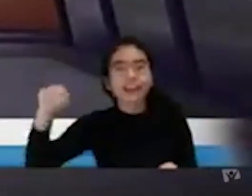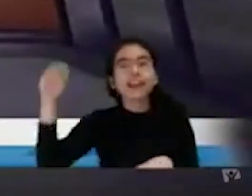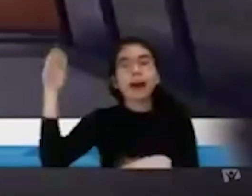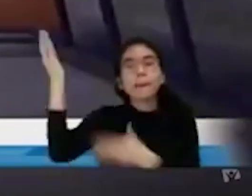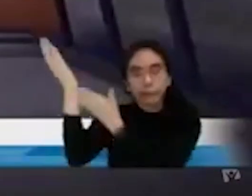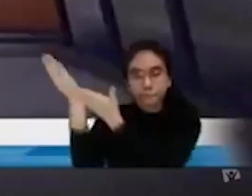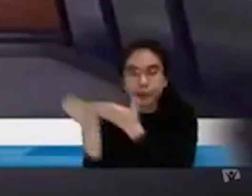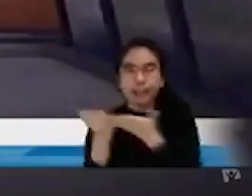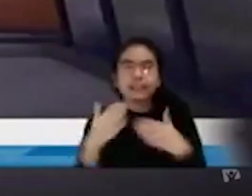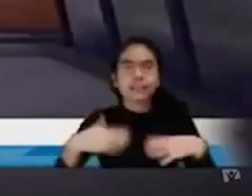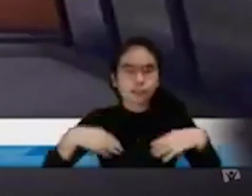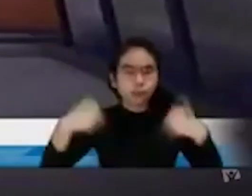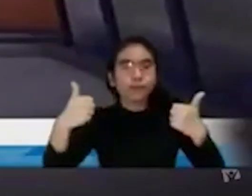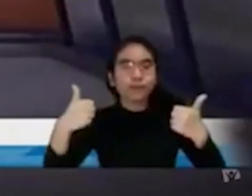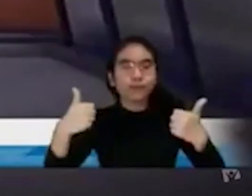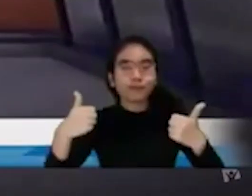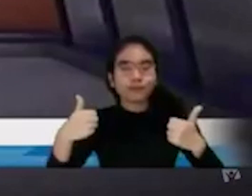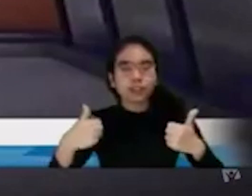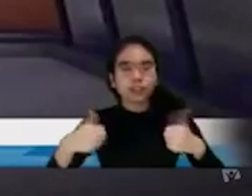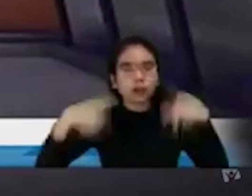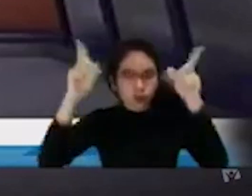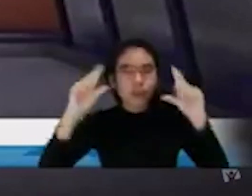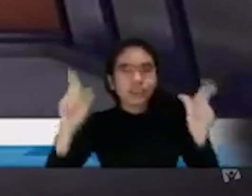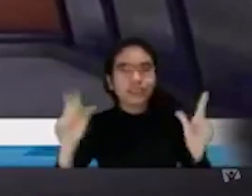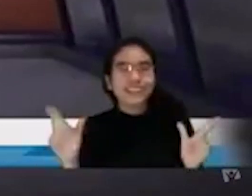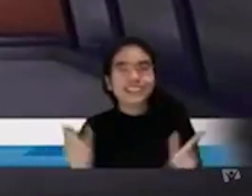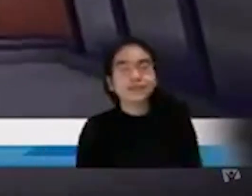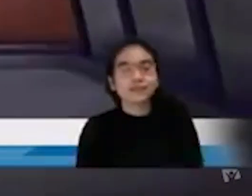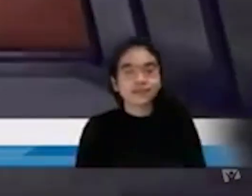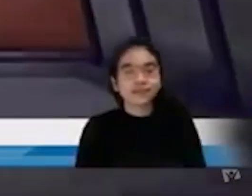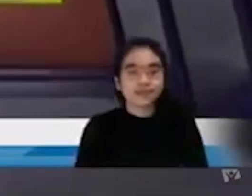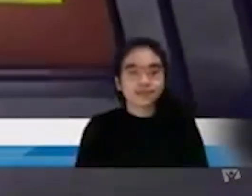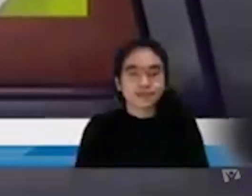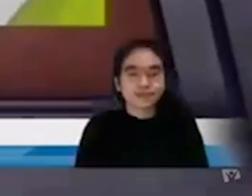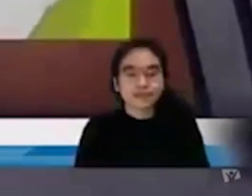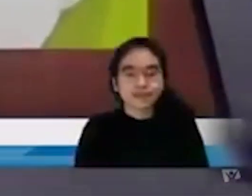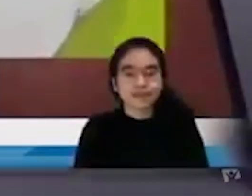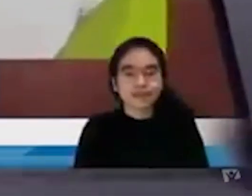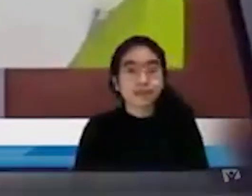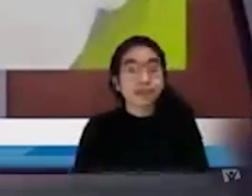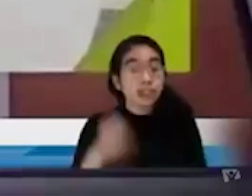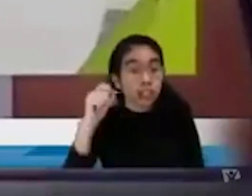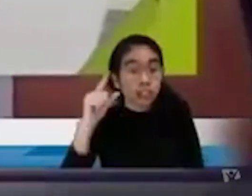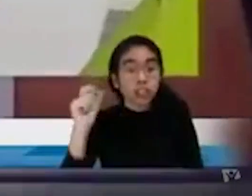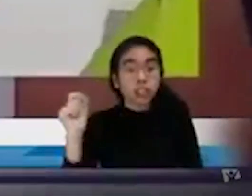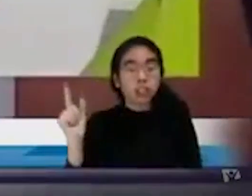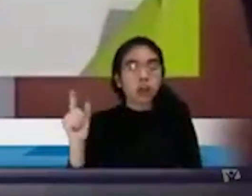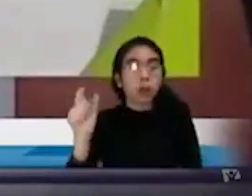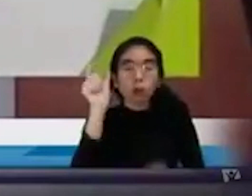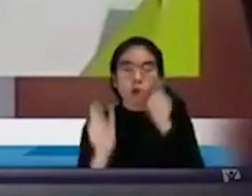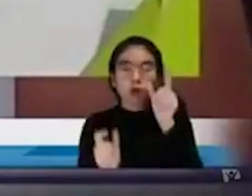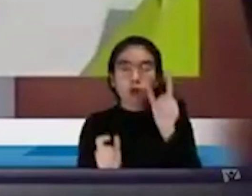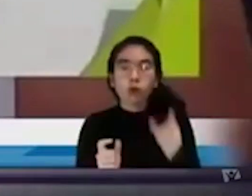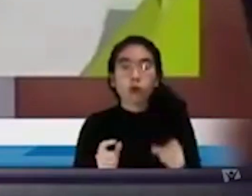biasa. Motor Rumah Sakit Advent Bandung. Setiap karyawan memiliki sikap selalu peduli